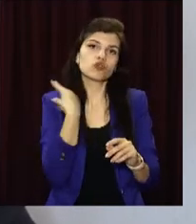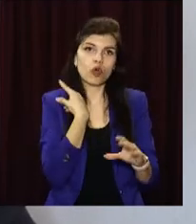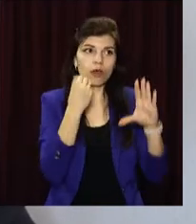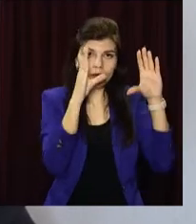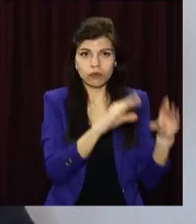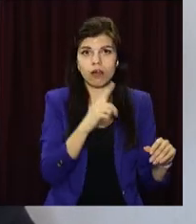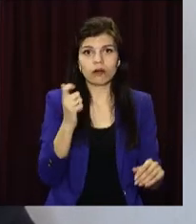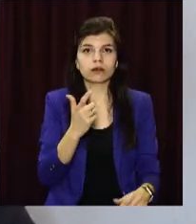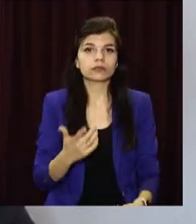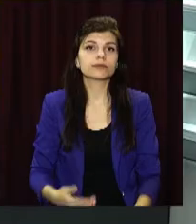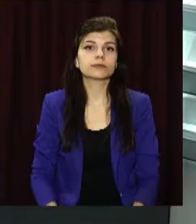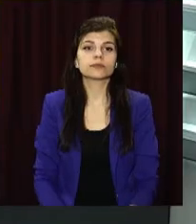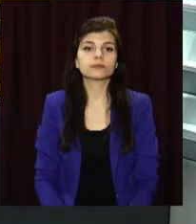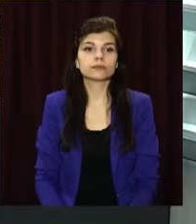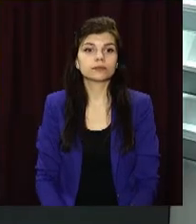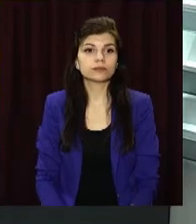задолженности по газу.